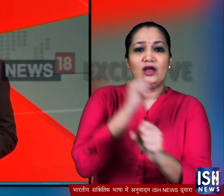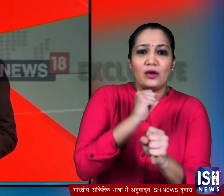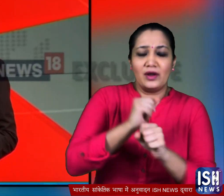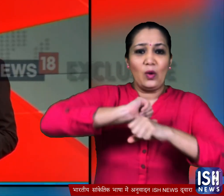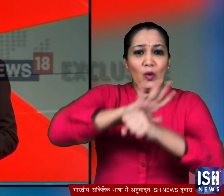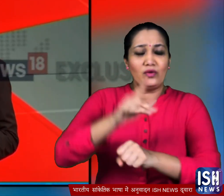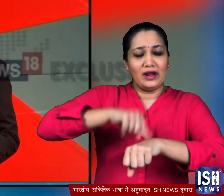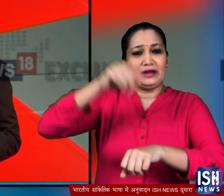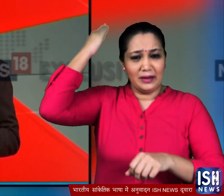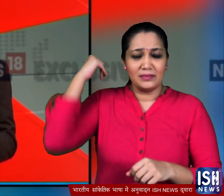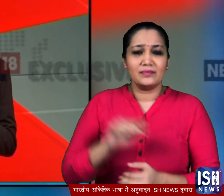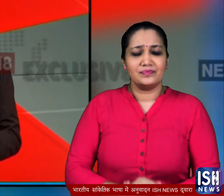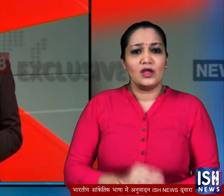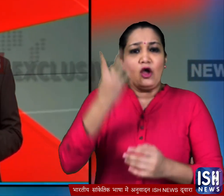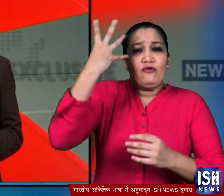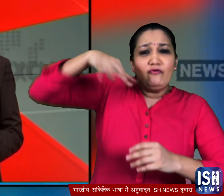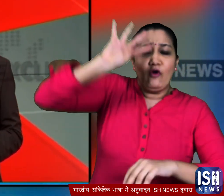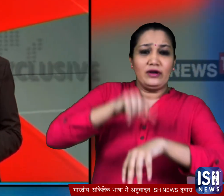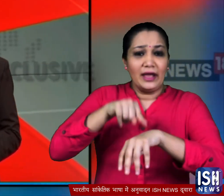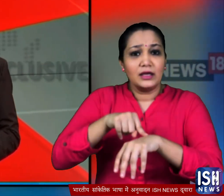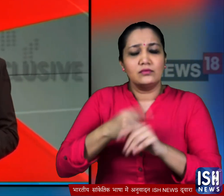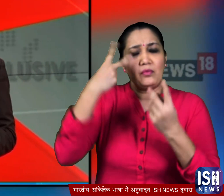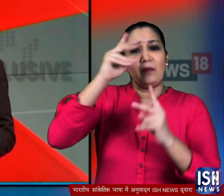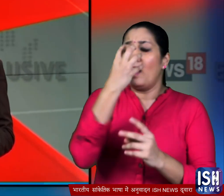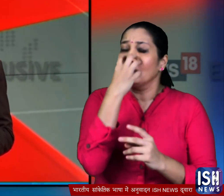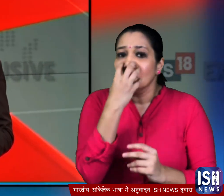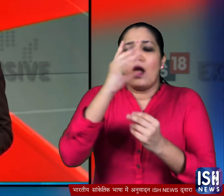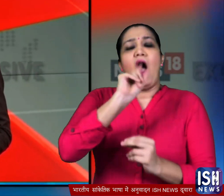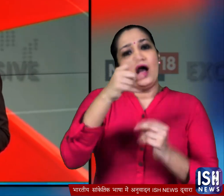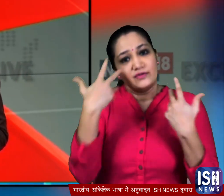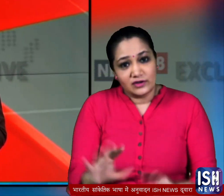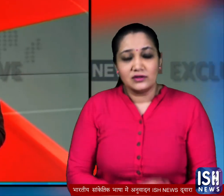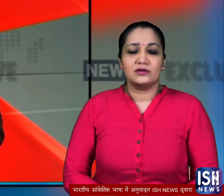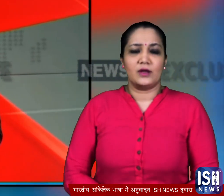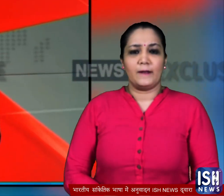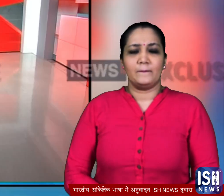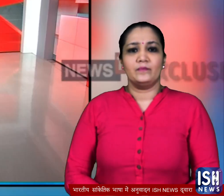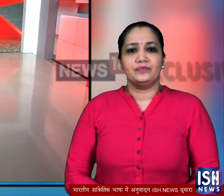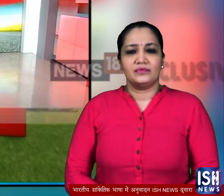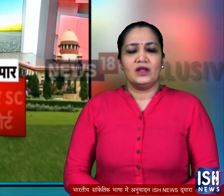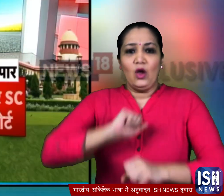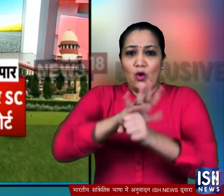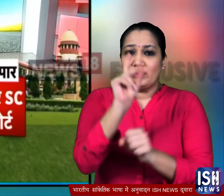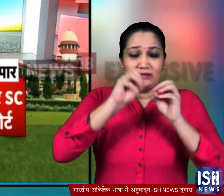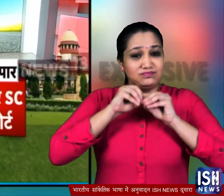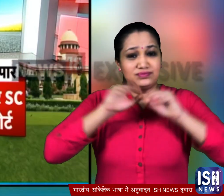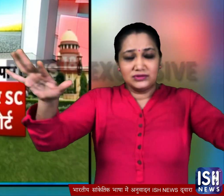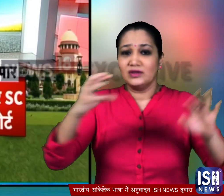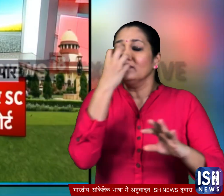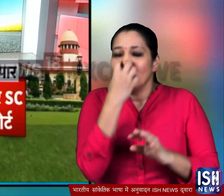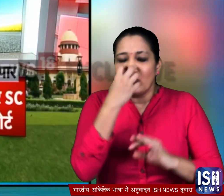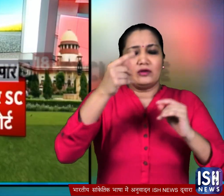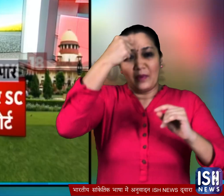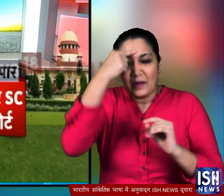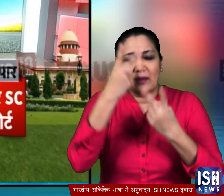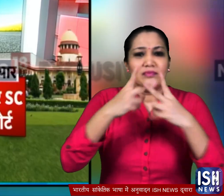कोरोना संकट के समय जरूरत से 4 गुना ज्यादा ऑक्सीजन मांगी। न्यूज 18 के विक्रांत यादव की रिपोर्ट है कि कोरोना की दूसरी लहर के समय ऑक्सीजन